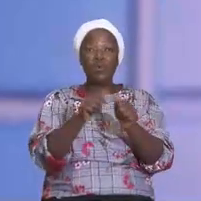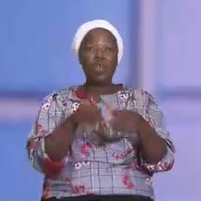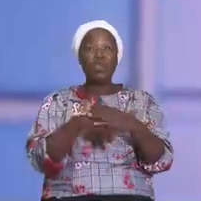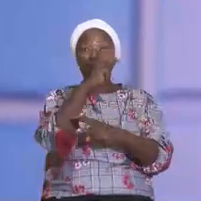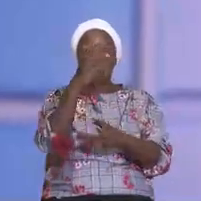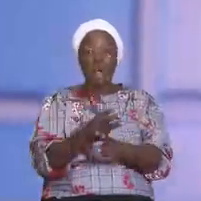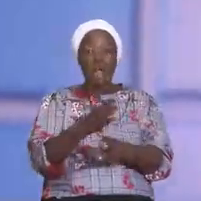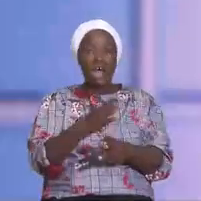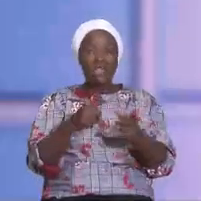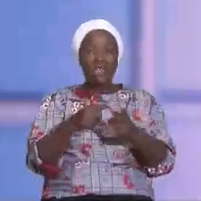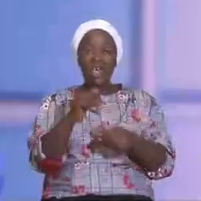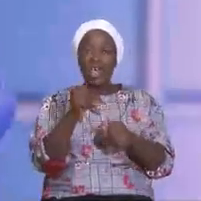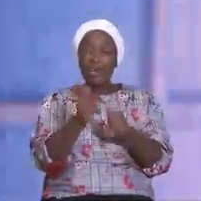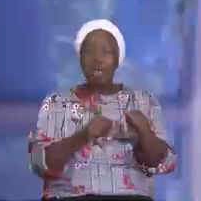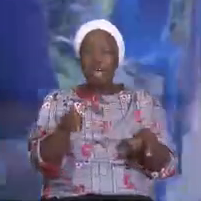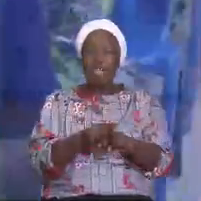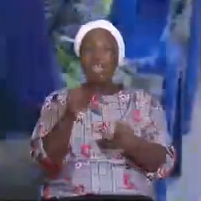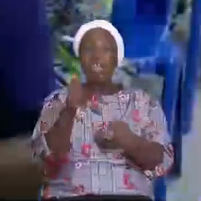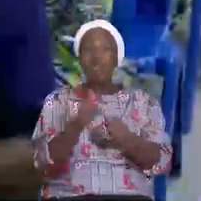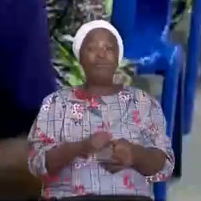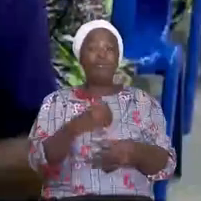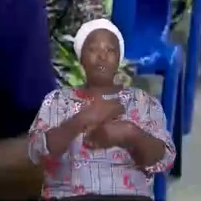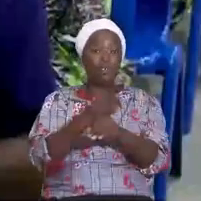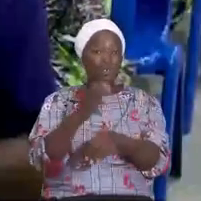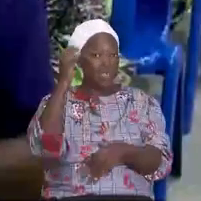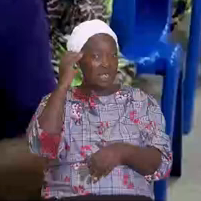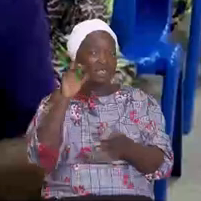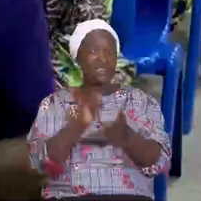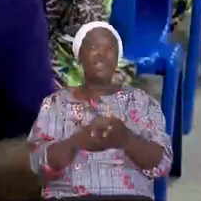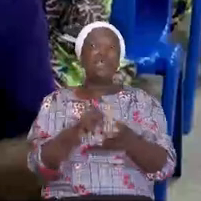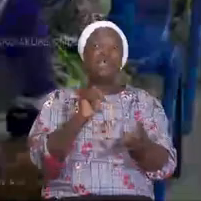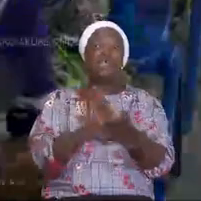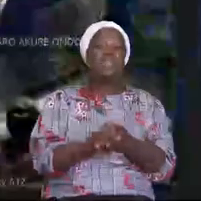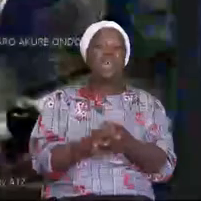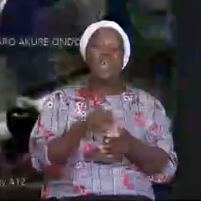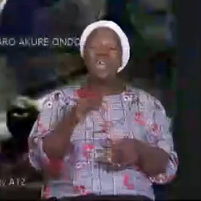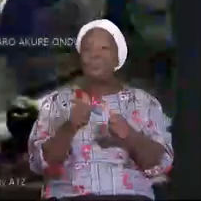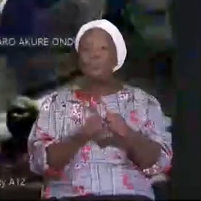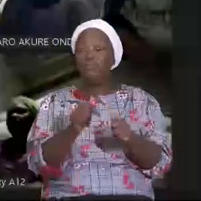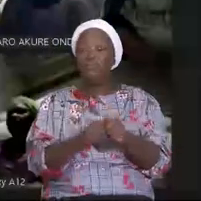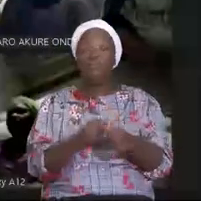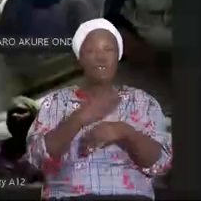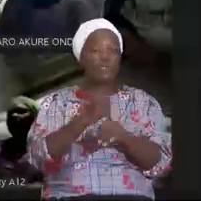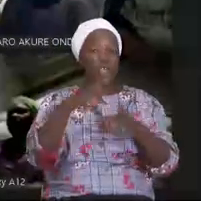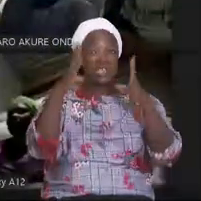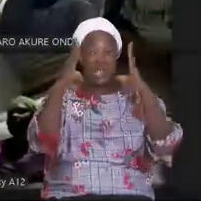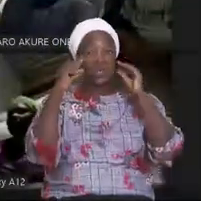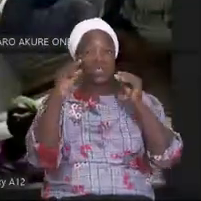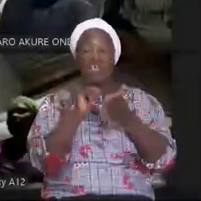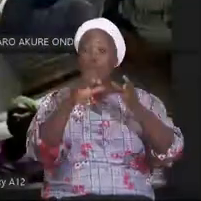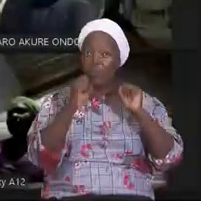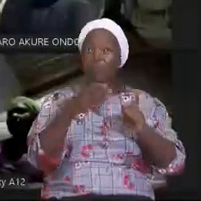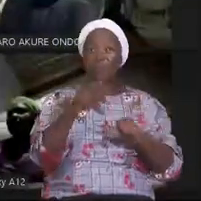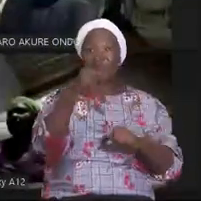bonne nouvelle ce soir, partout, aidez. Comme toute créature l'écoute, cette